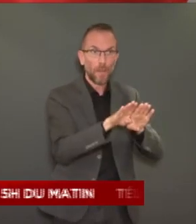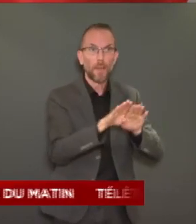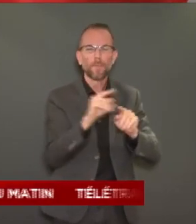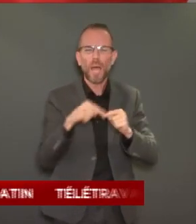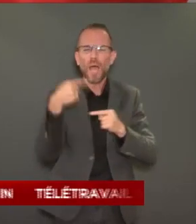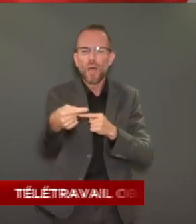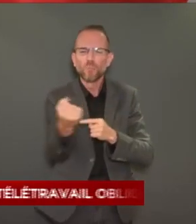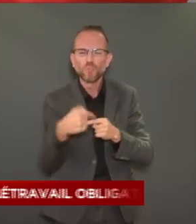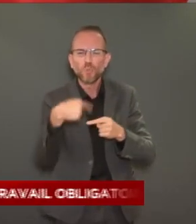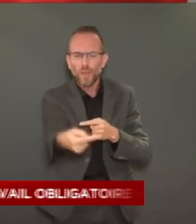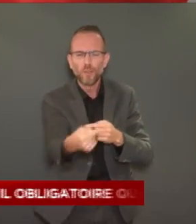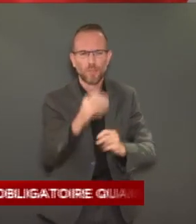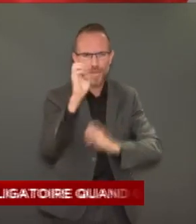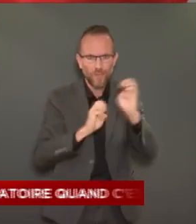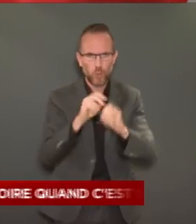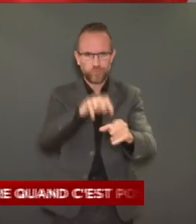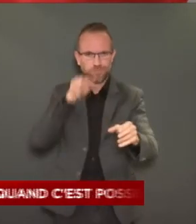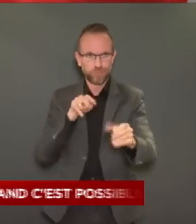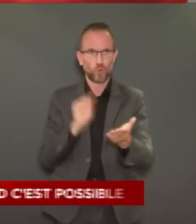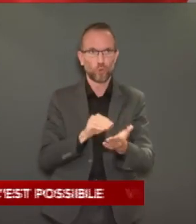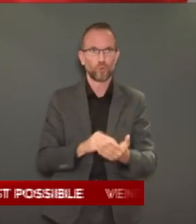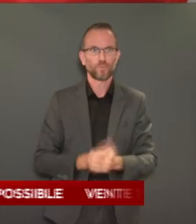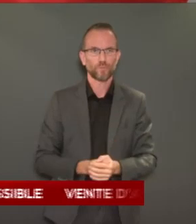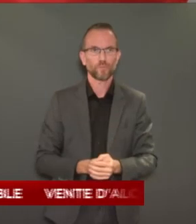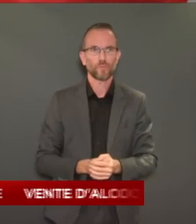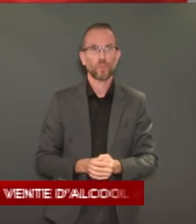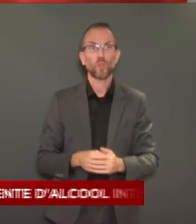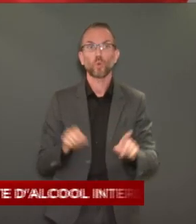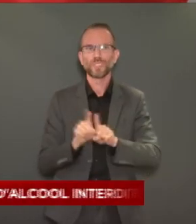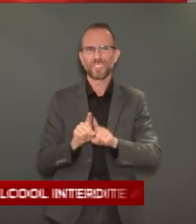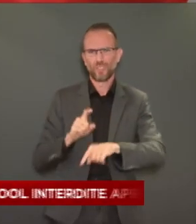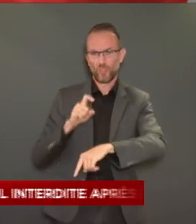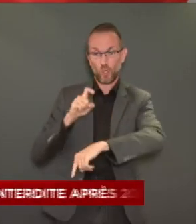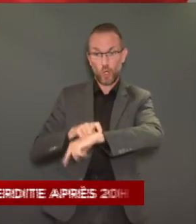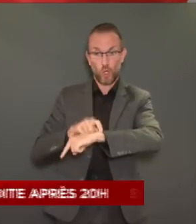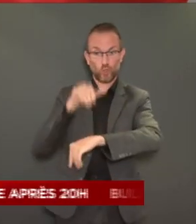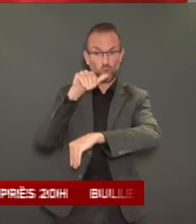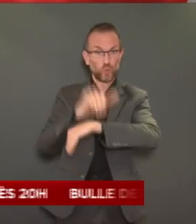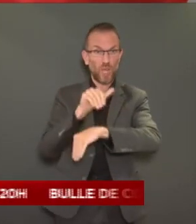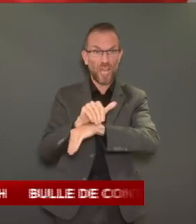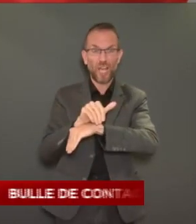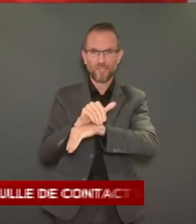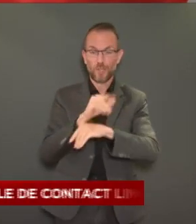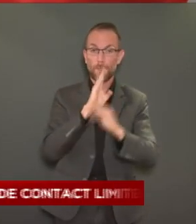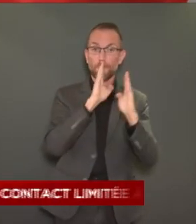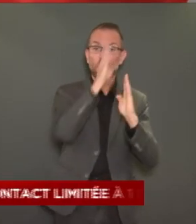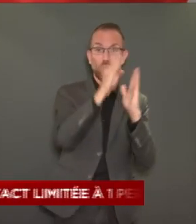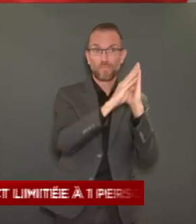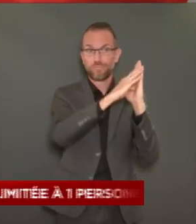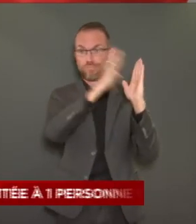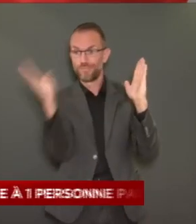Un couvre-feu, c'est-à-dire une interdiction de se rendre dans l'espace public entre minuit et 5 heures du